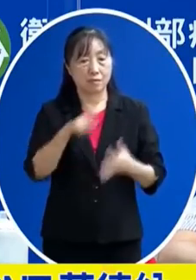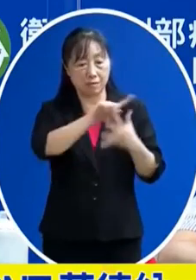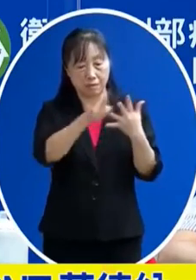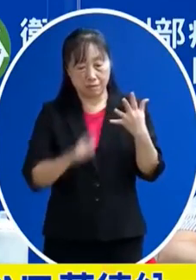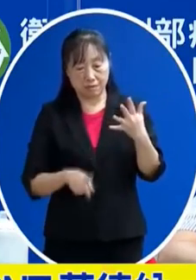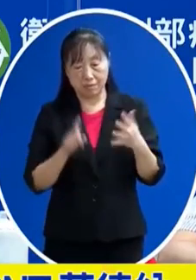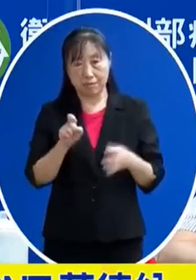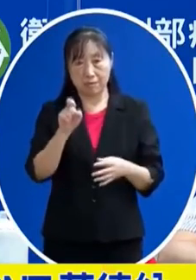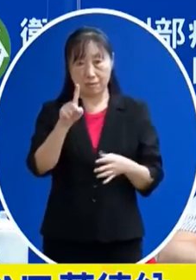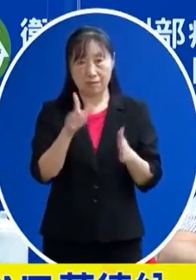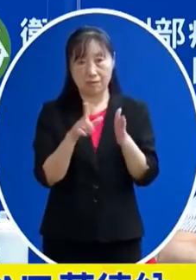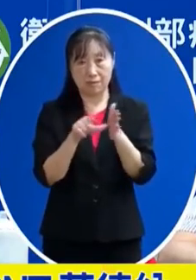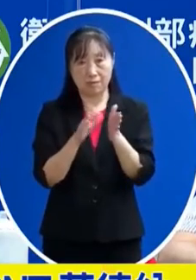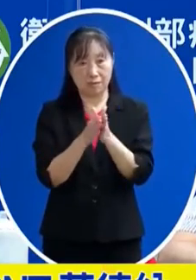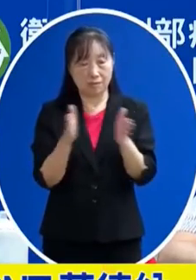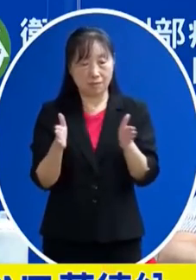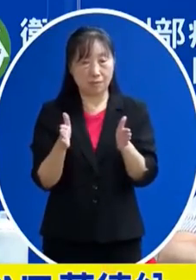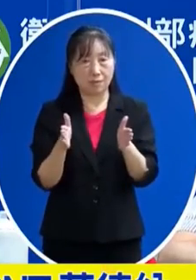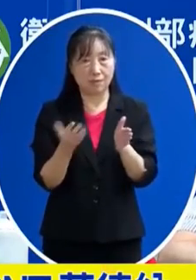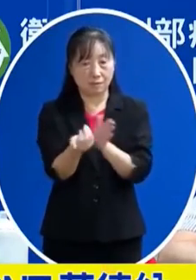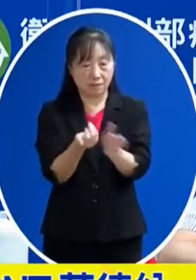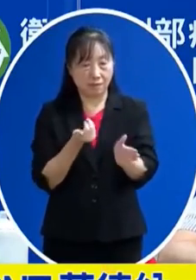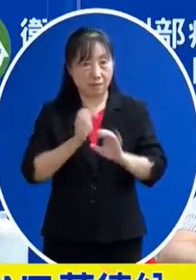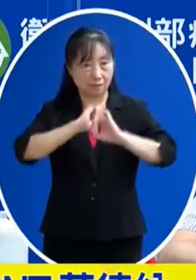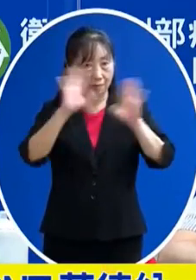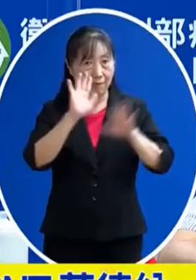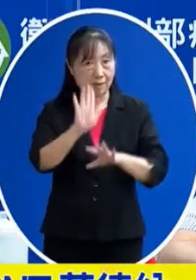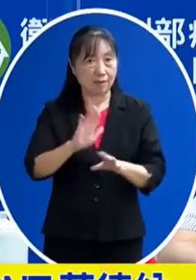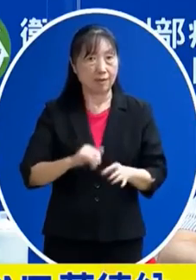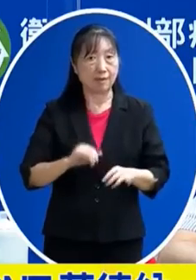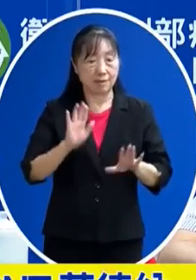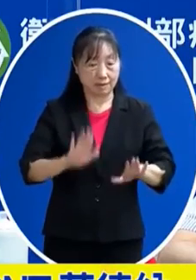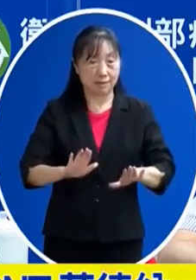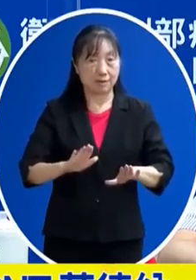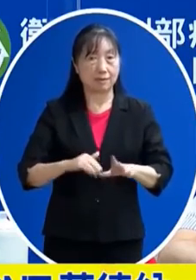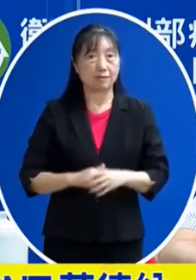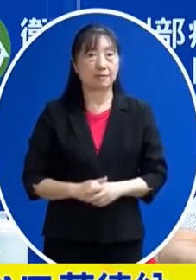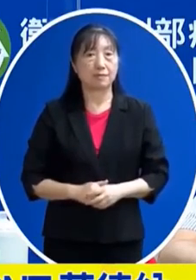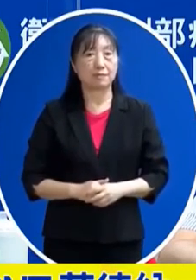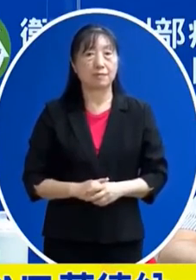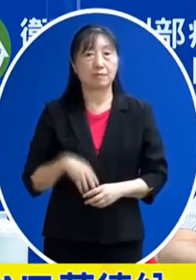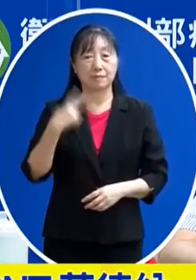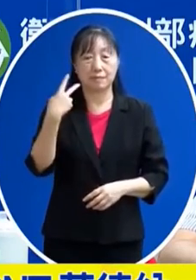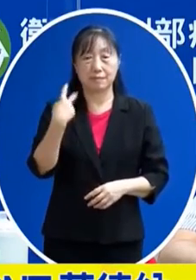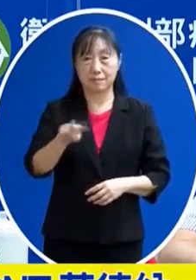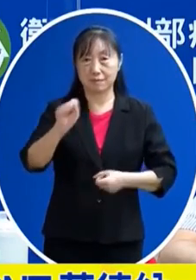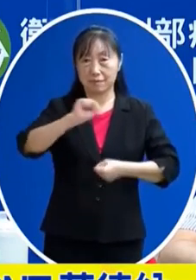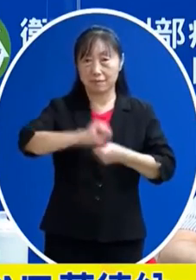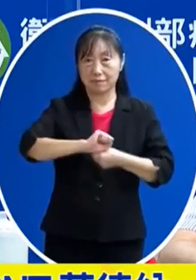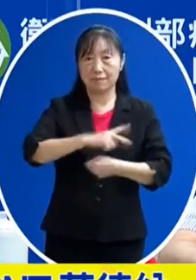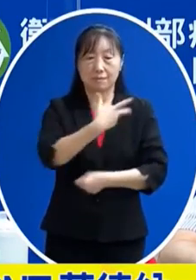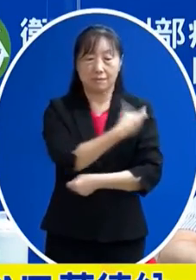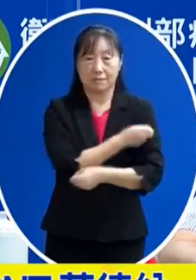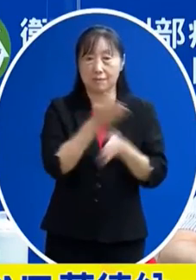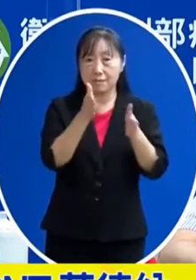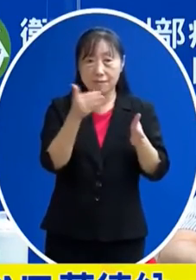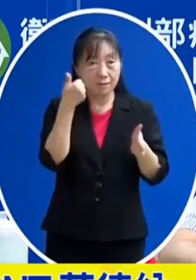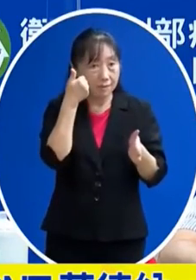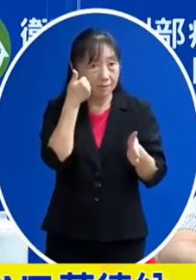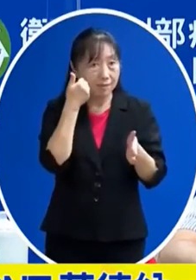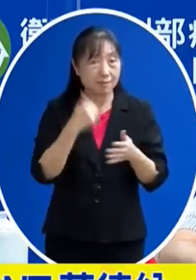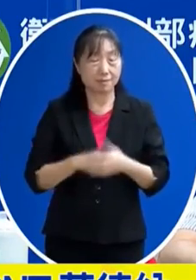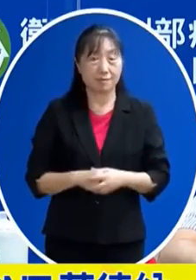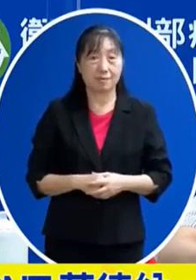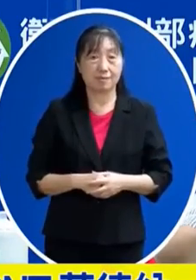一期的部分，我们在第十一期之前已经有公布哈，不过我们今天会增加接种对象的部